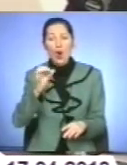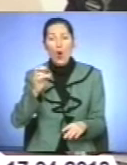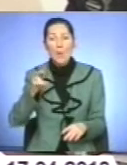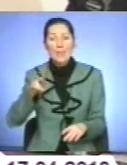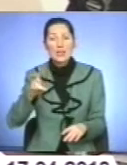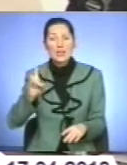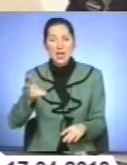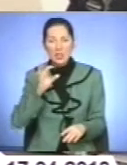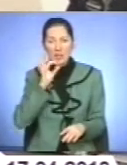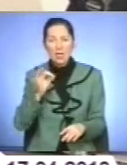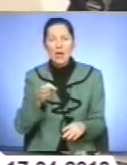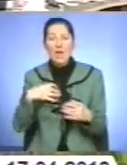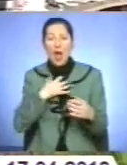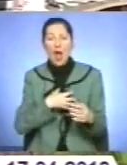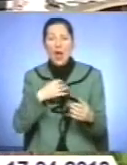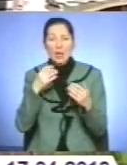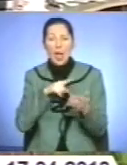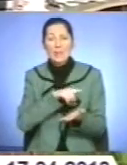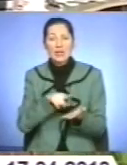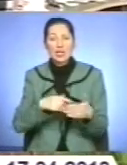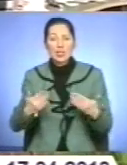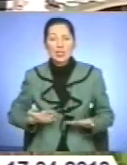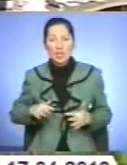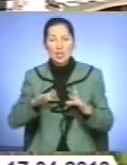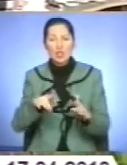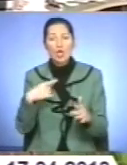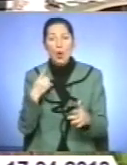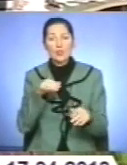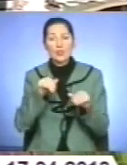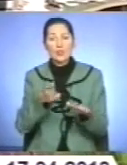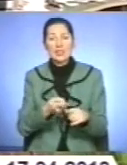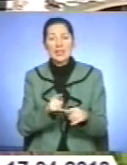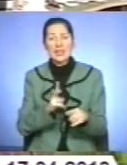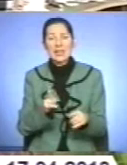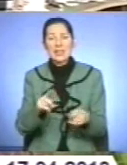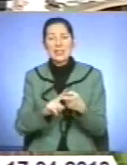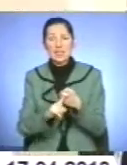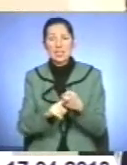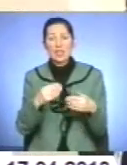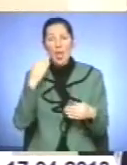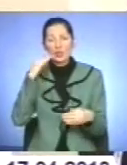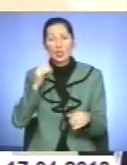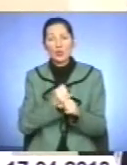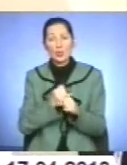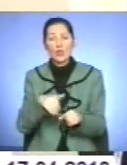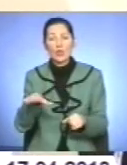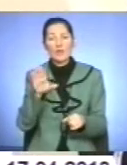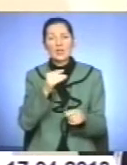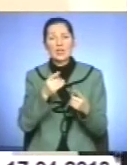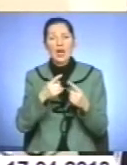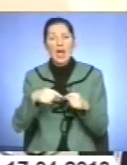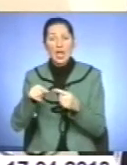питаннях життєдіяльності області, вирішення яких залежить від ефективної роботи всіх гілок влади. На сьогоднішній день на місцях